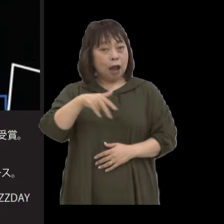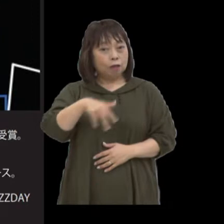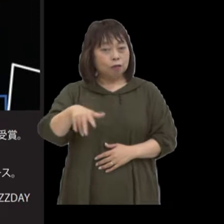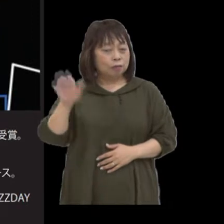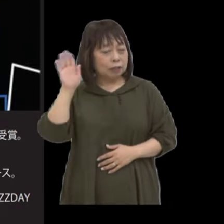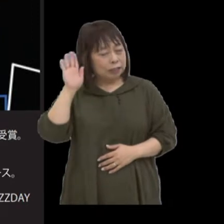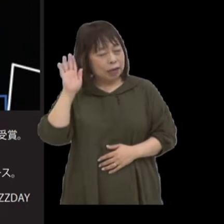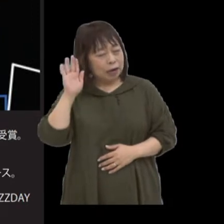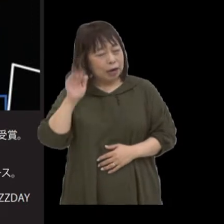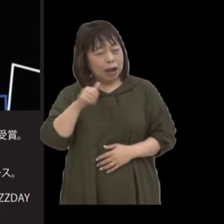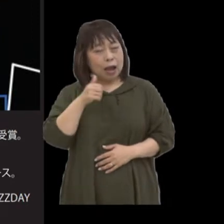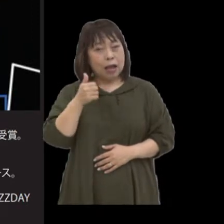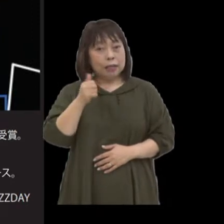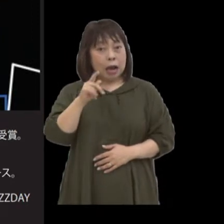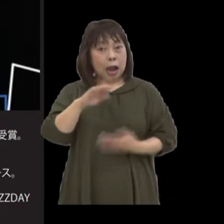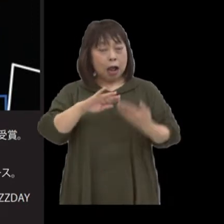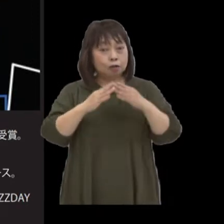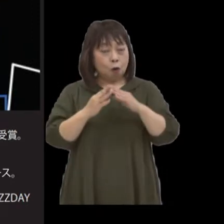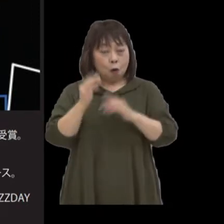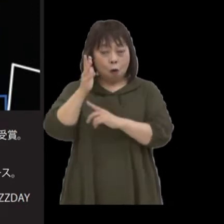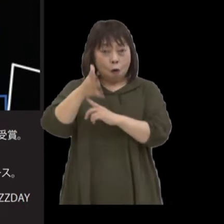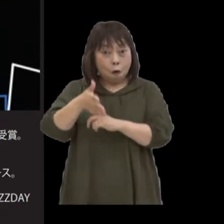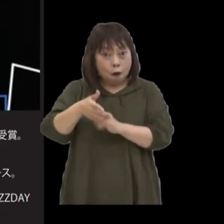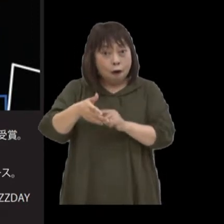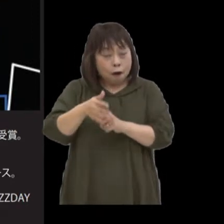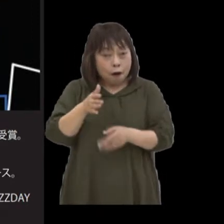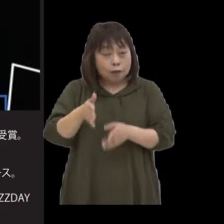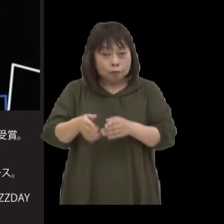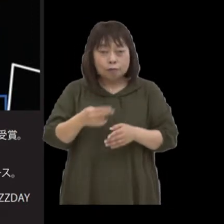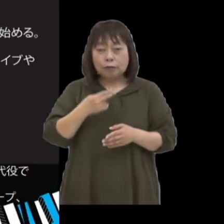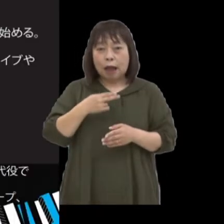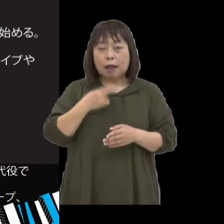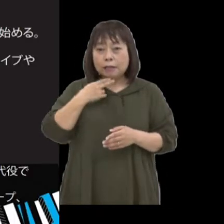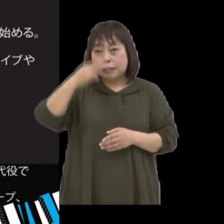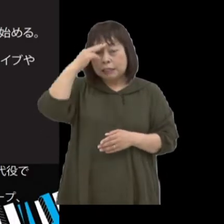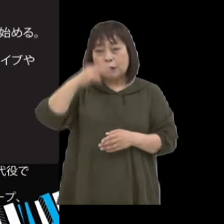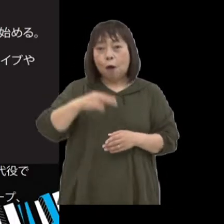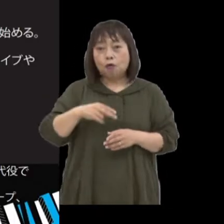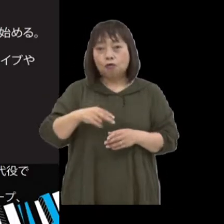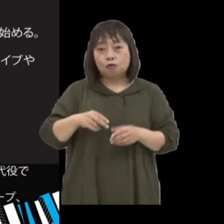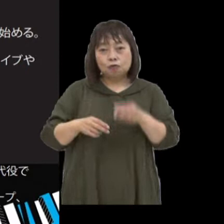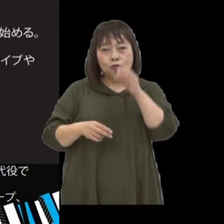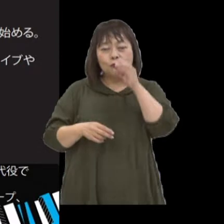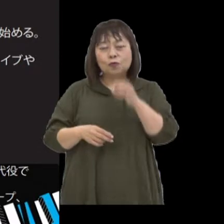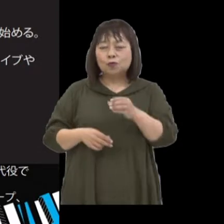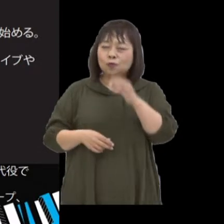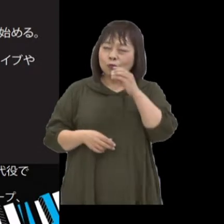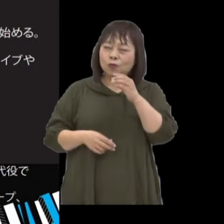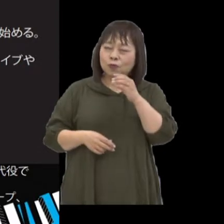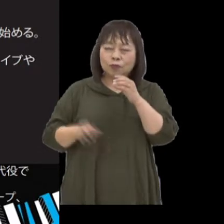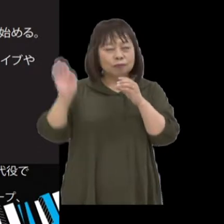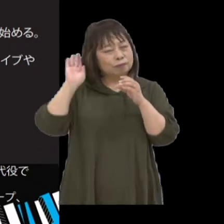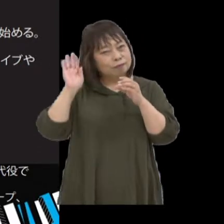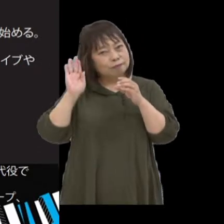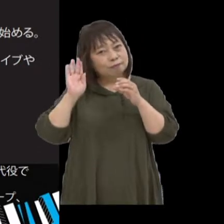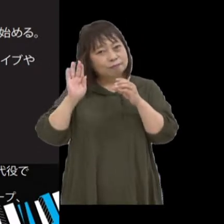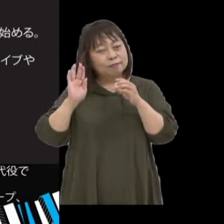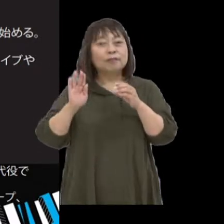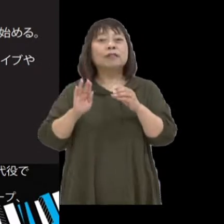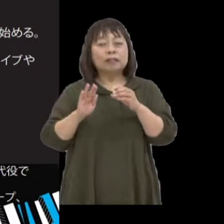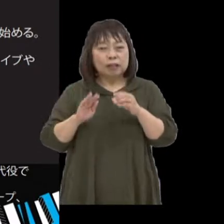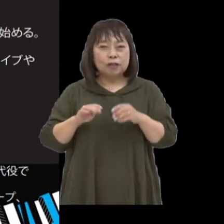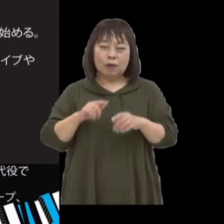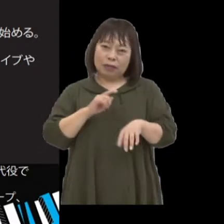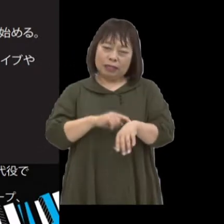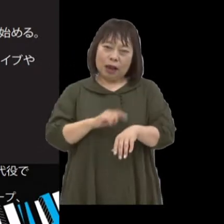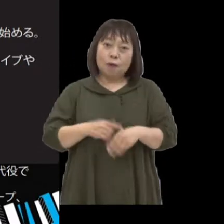山田錦を使った日本酒に舌包みを打つ、そんな贅沢なひとときをお届けします。